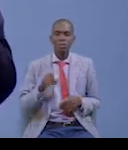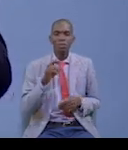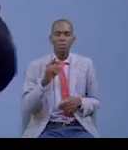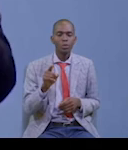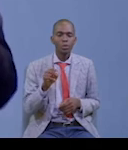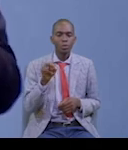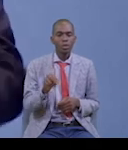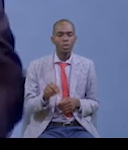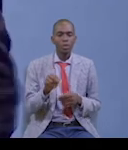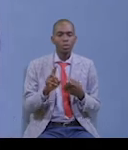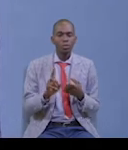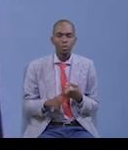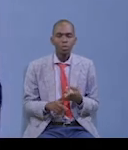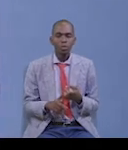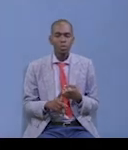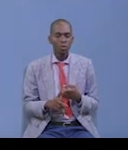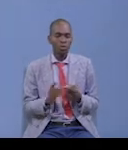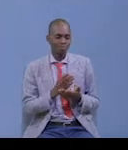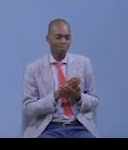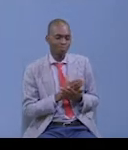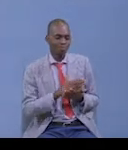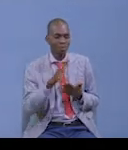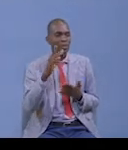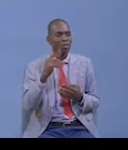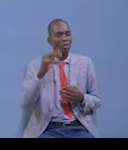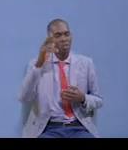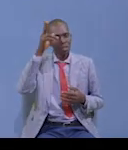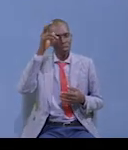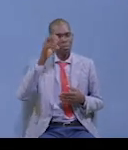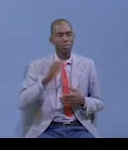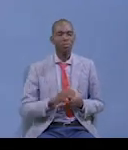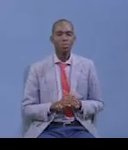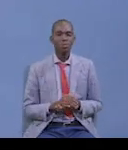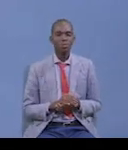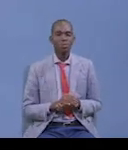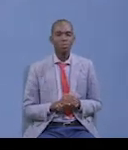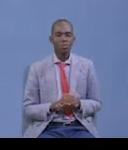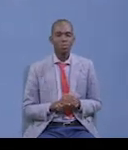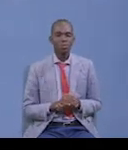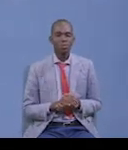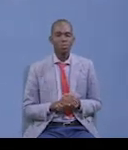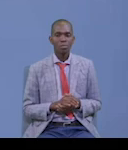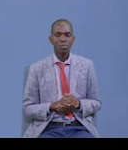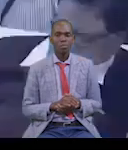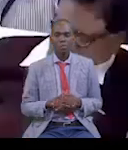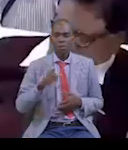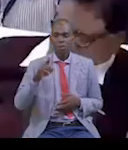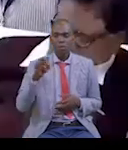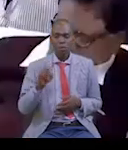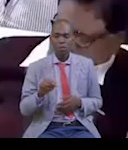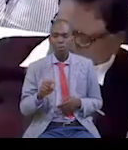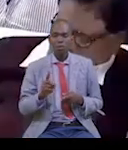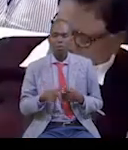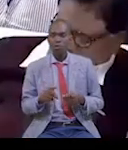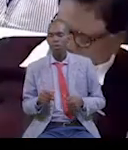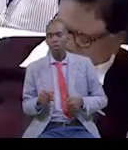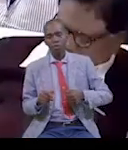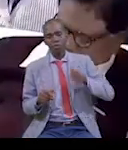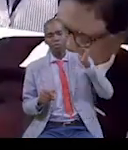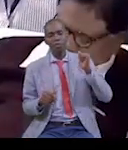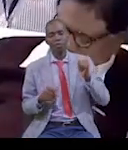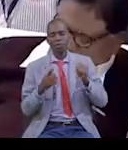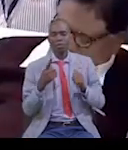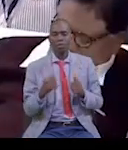to resist the devil. మీరు అపవాదిని ఎదిరించాలి. ఎంతమంది ఆమేన్ చెప్తారండి? You have to refuse the devil.